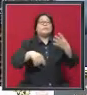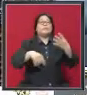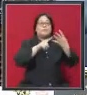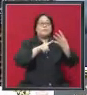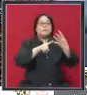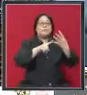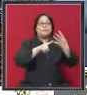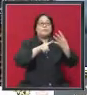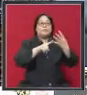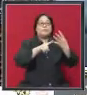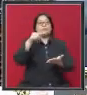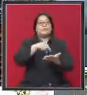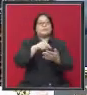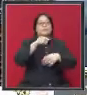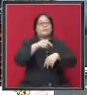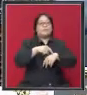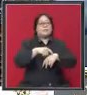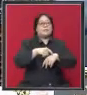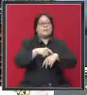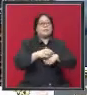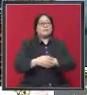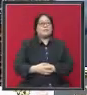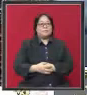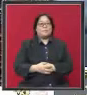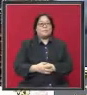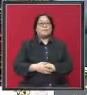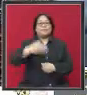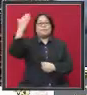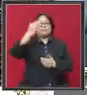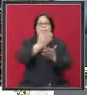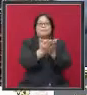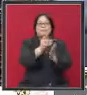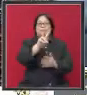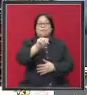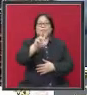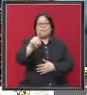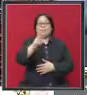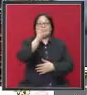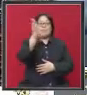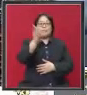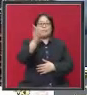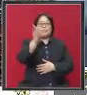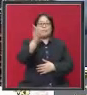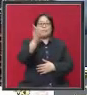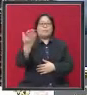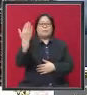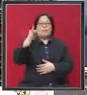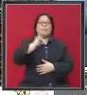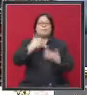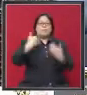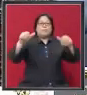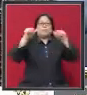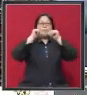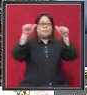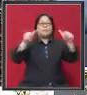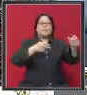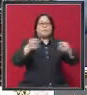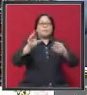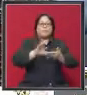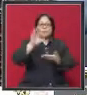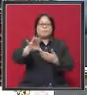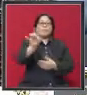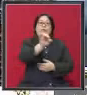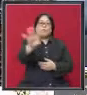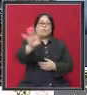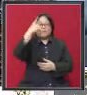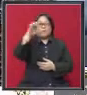Keempat, ini semasa perbelanjaan pembentangan belanjawan 2021 pada 6 November lepas, saya telah mengumumkan inisiatif